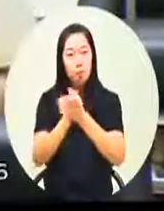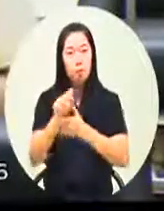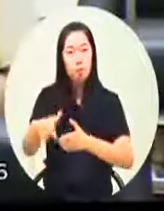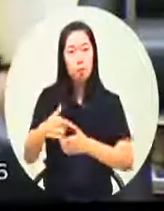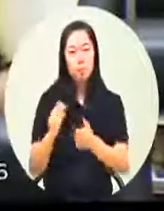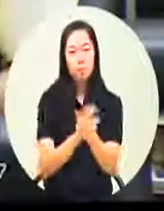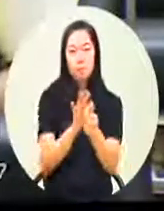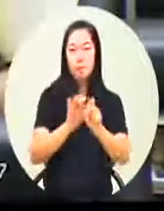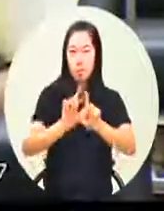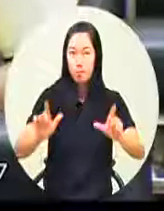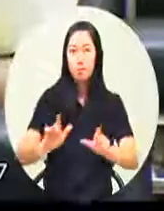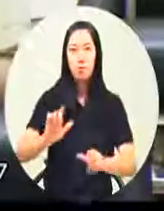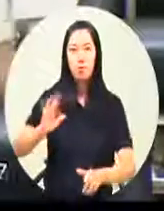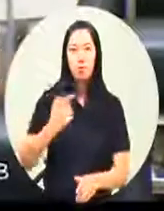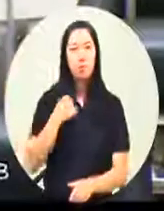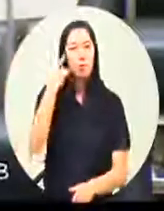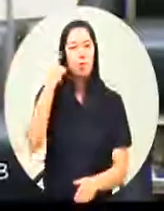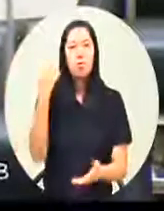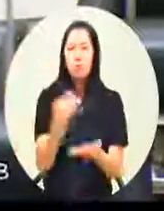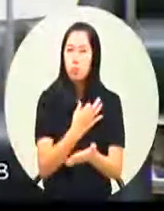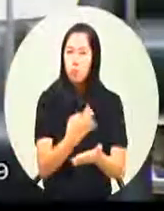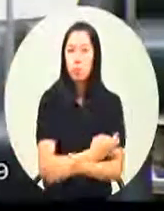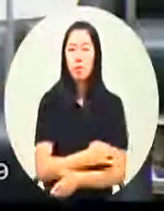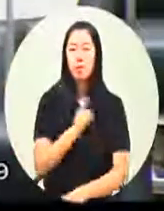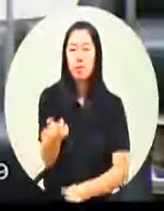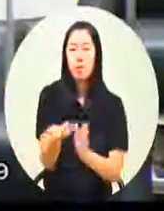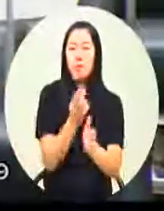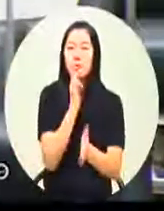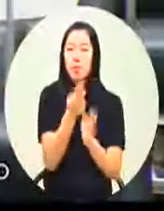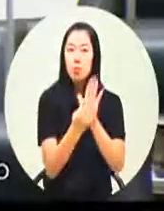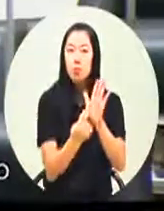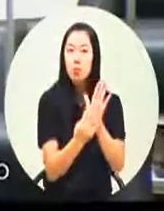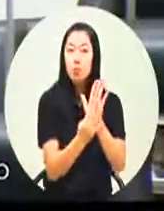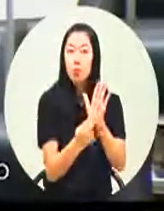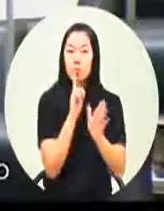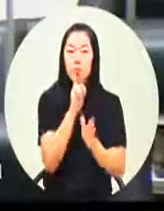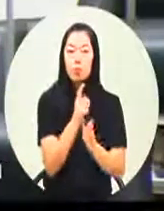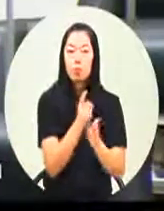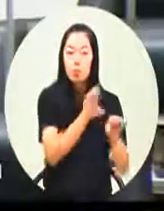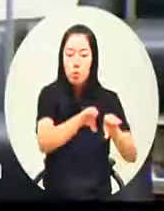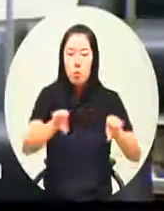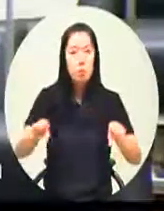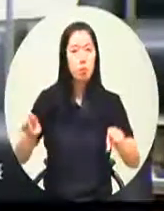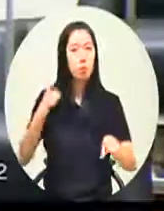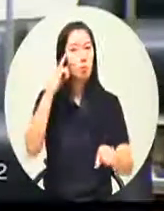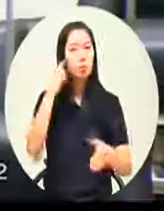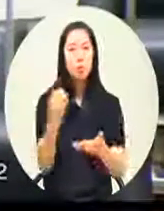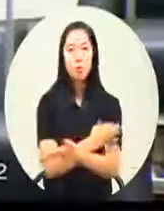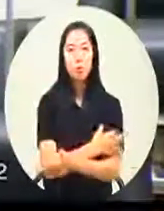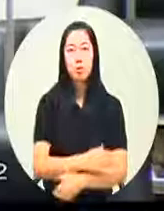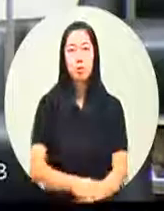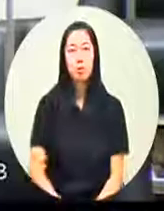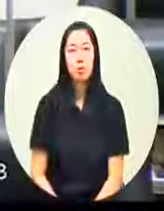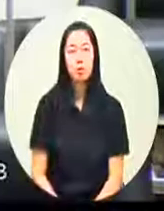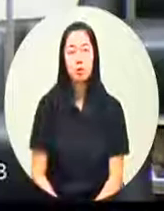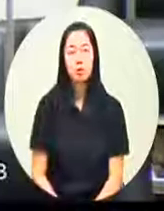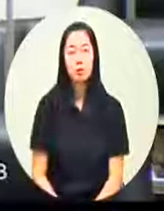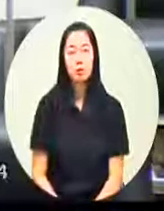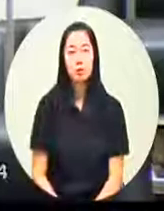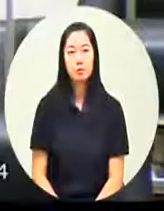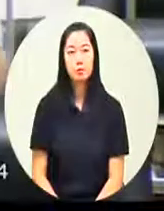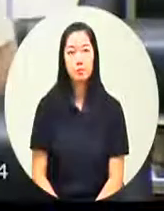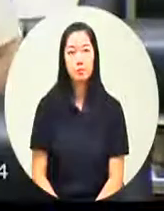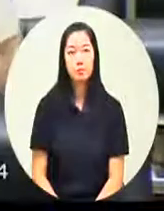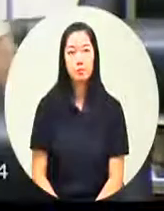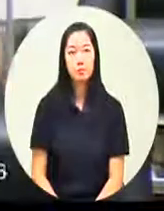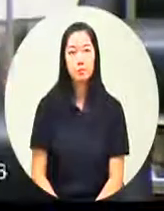是我觉得这个还是不够的，包括你刚刚所做的停车场，对不对？觉得还不够的。好。最起码从